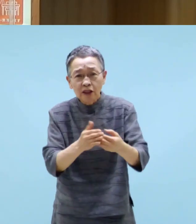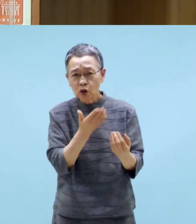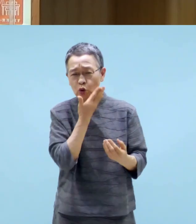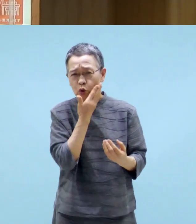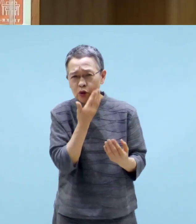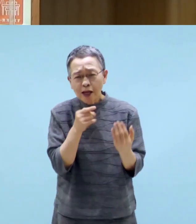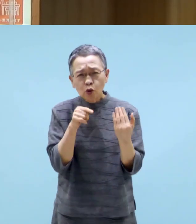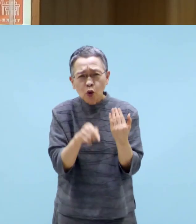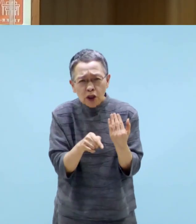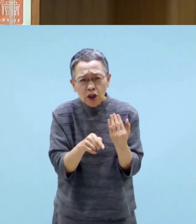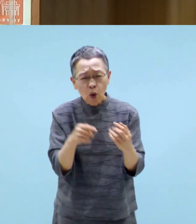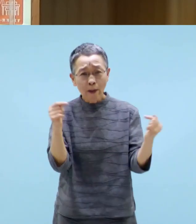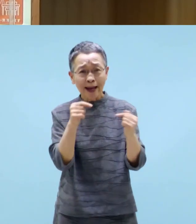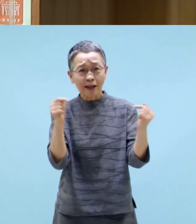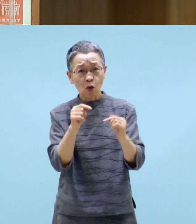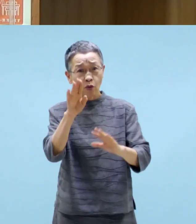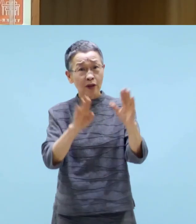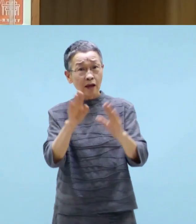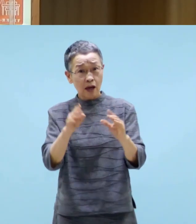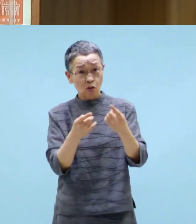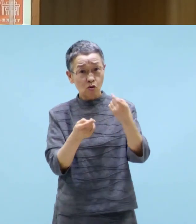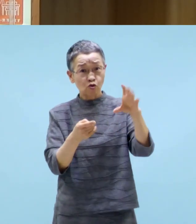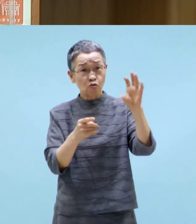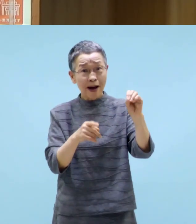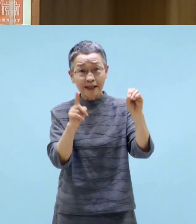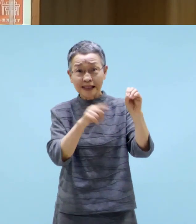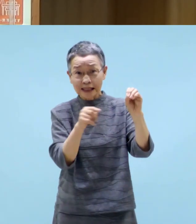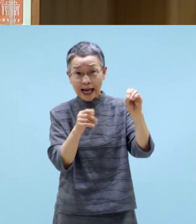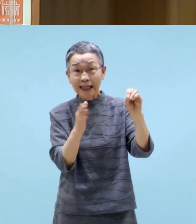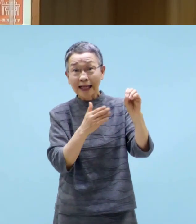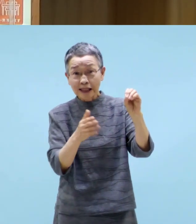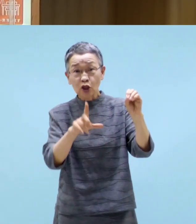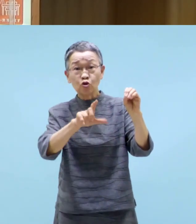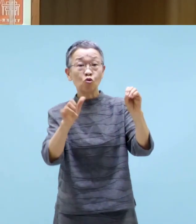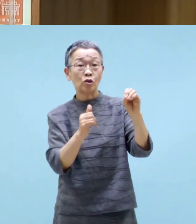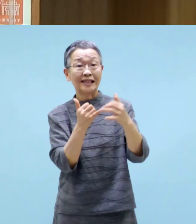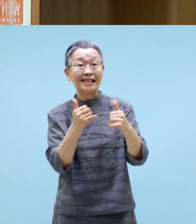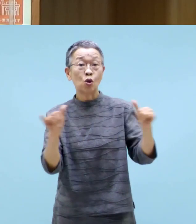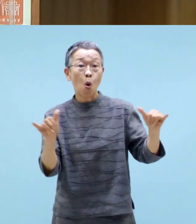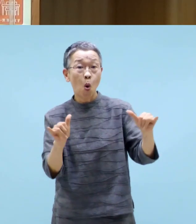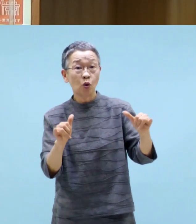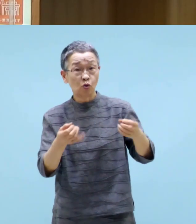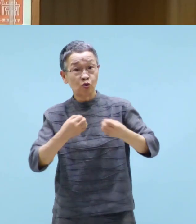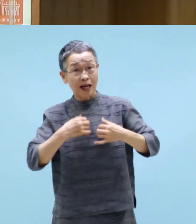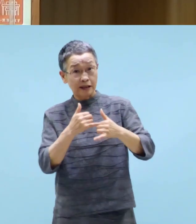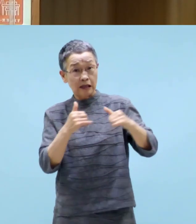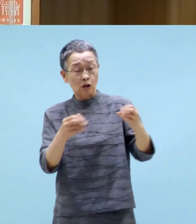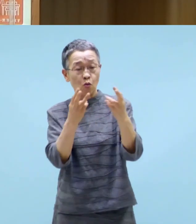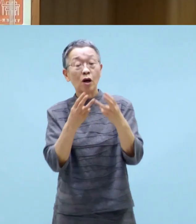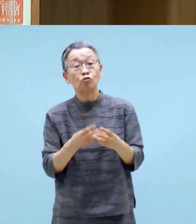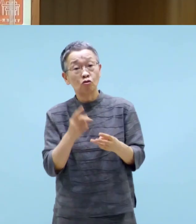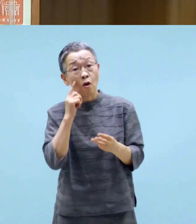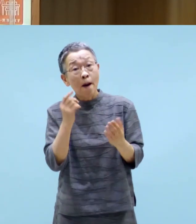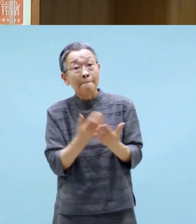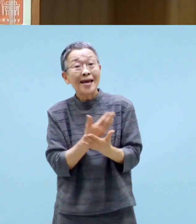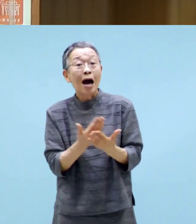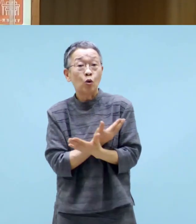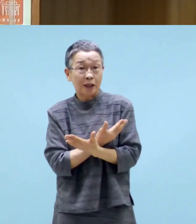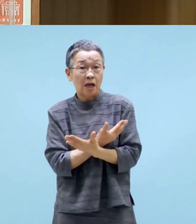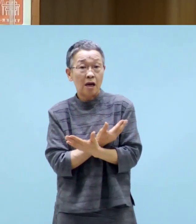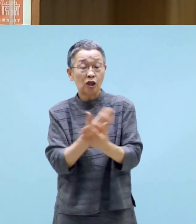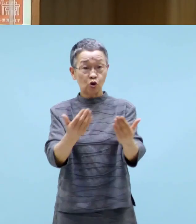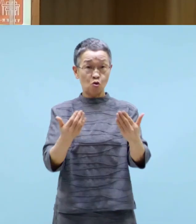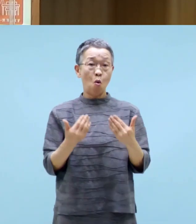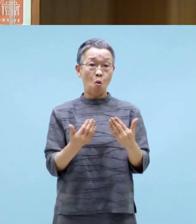段階をですね、その10万人あたりの15人以上という目安ではなく、その見直しが例えば必要ですと